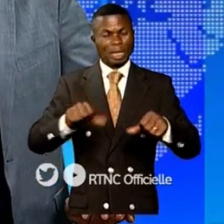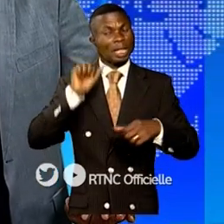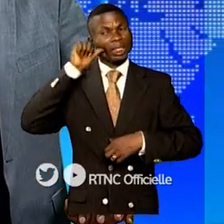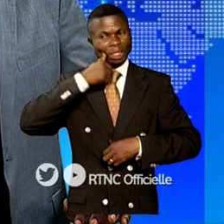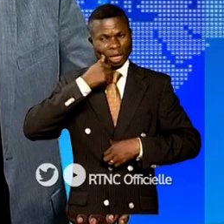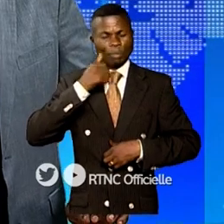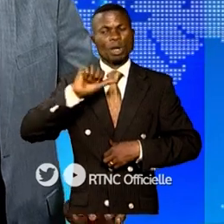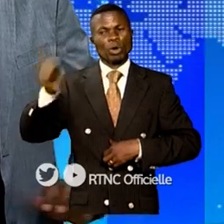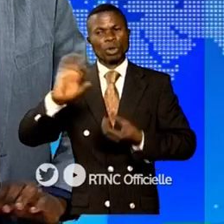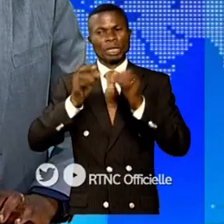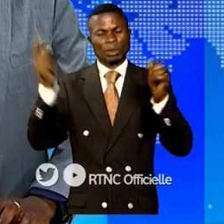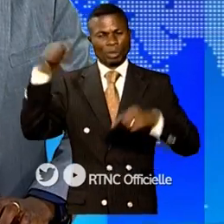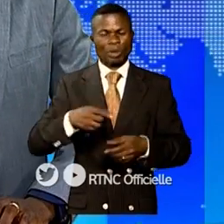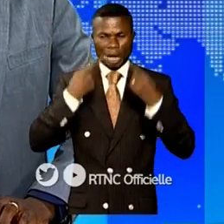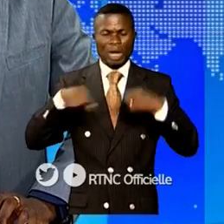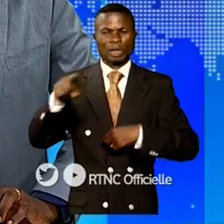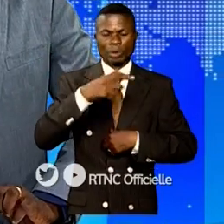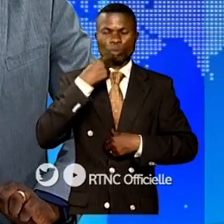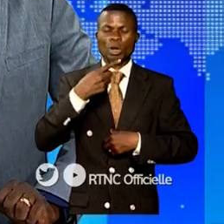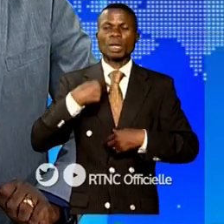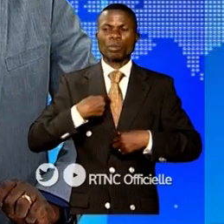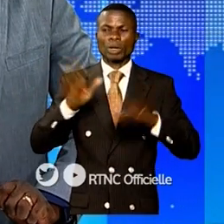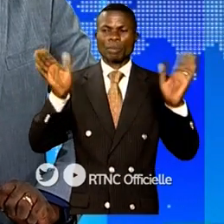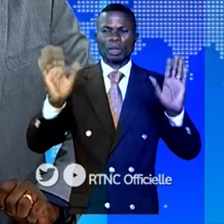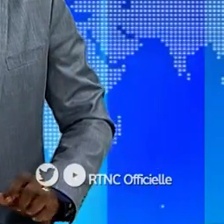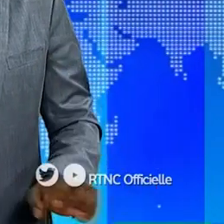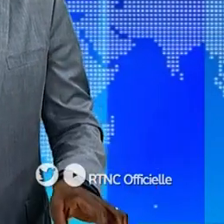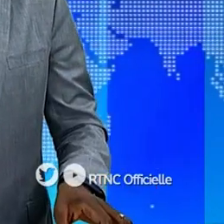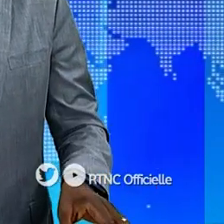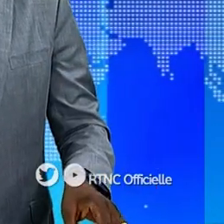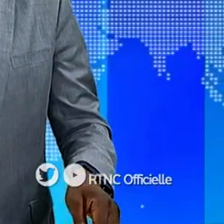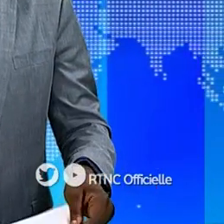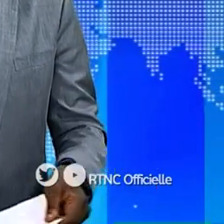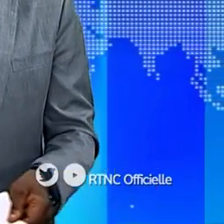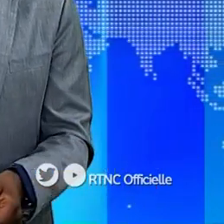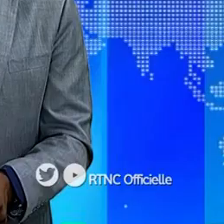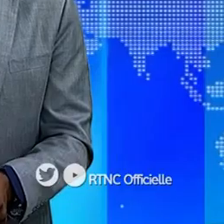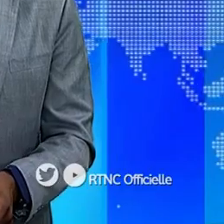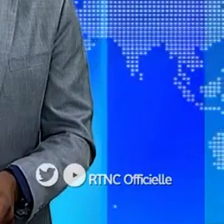nouvelle édition qui sera présentée par José Baïto. Excellente journée.